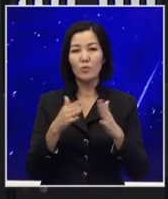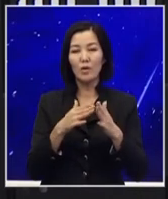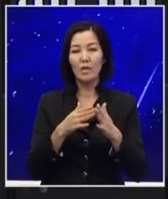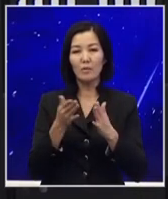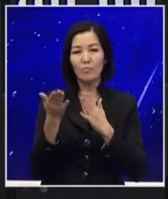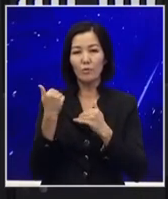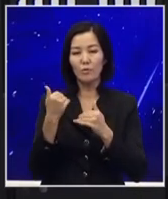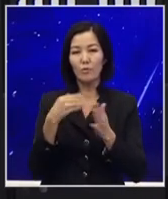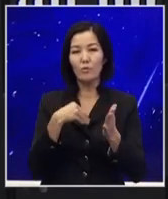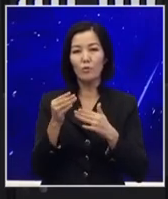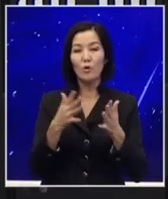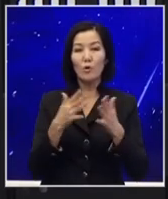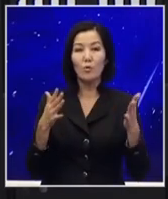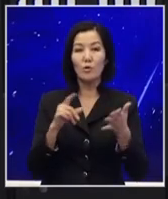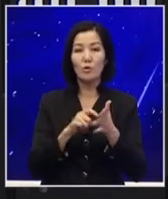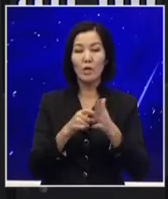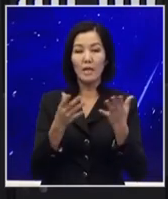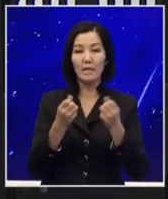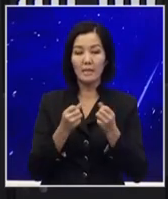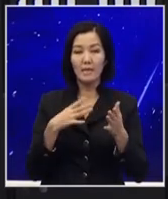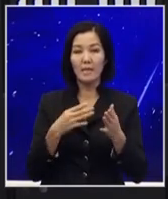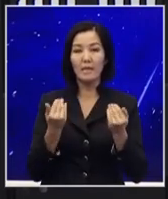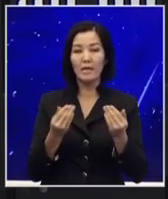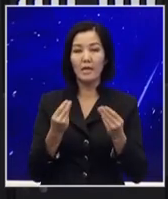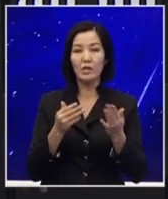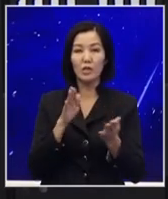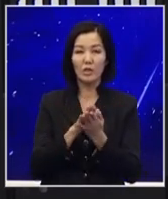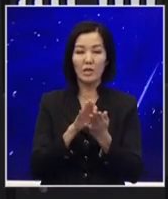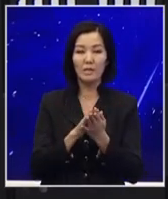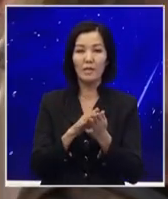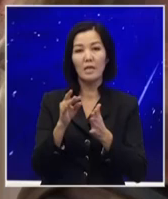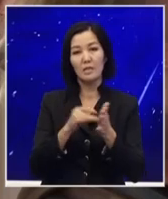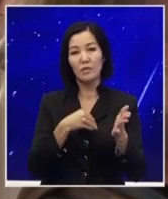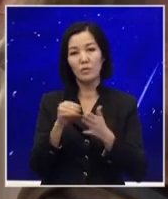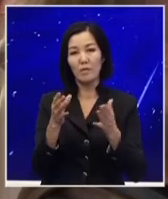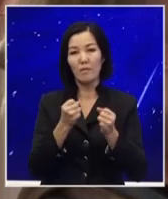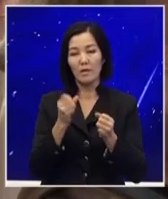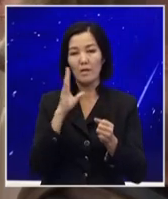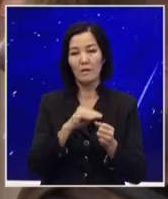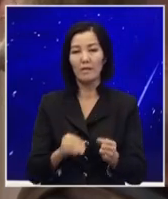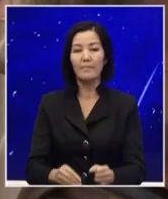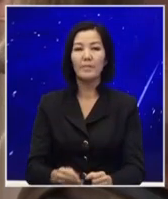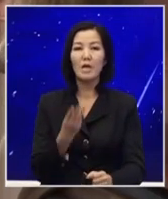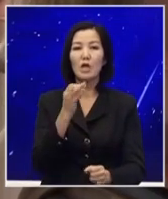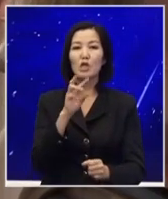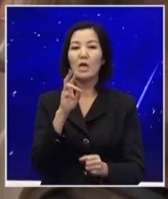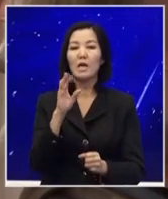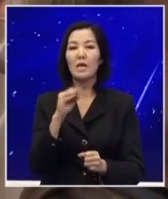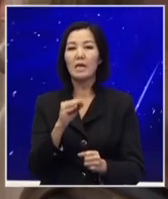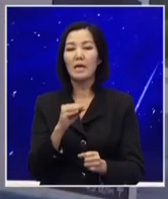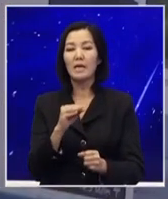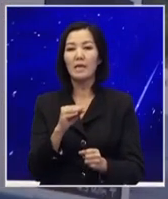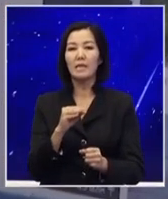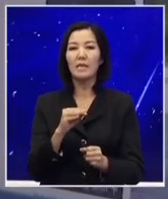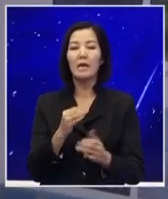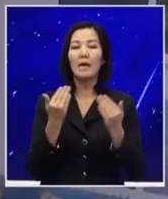сатып, үлкенірегін алғысы келетіндер, немесе енді қаржысын жинағандар. Шаңырақ жылжымайтын мүлік агенттігі мамандарының